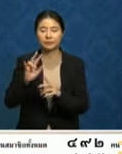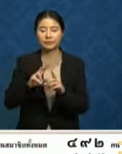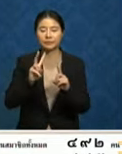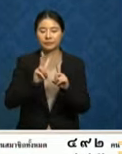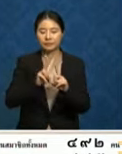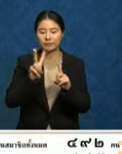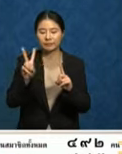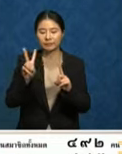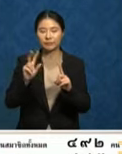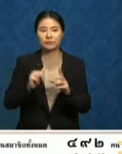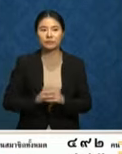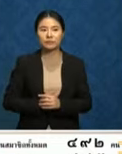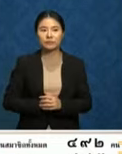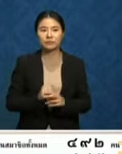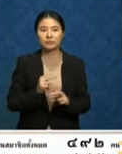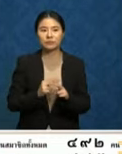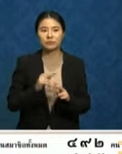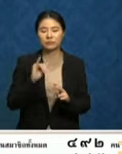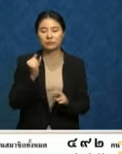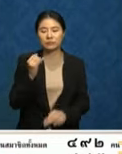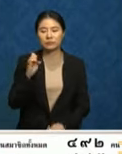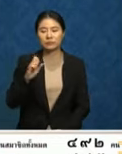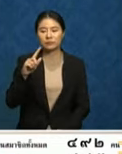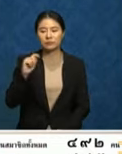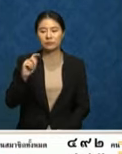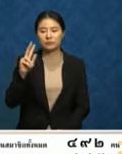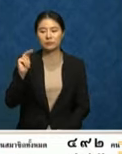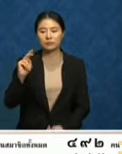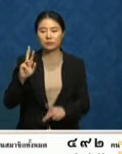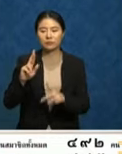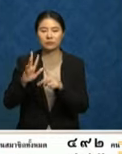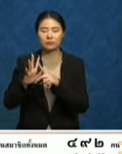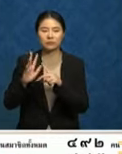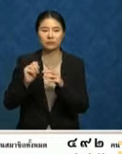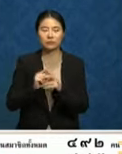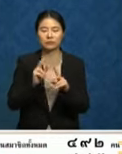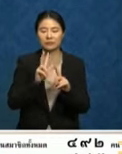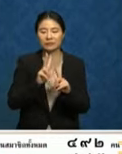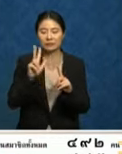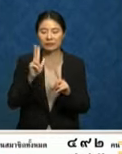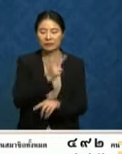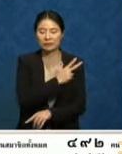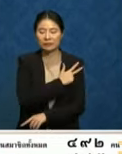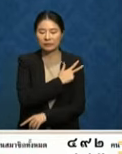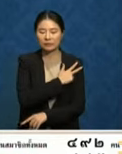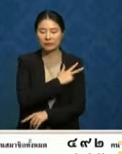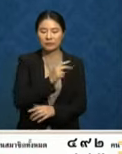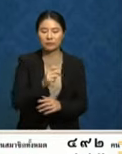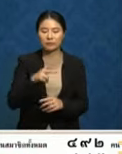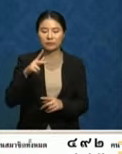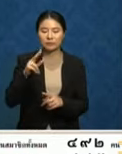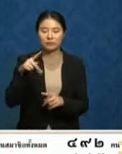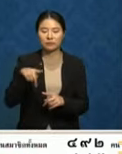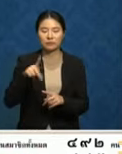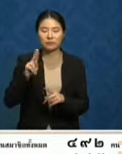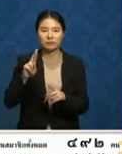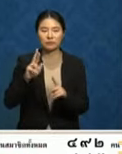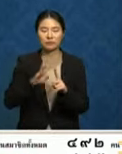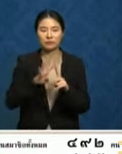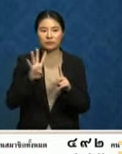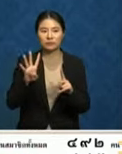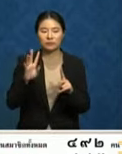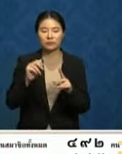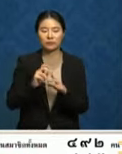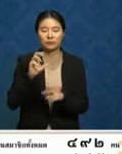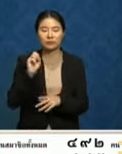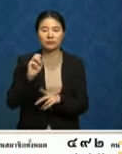นายจิตรนรานวรัตน 3รองศาสดาจารย์ชุตินันท์ประสิทธิ์ภูริปรีชา 4